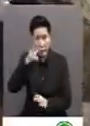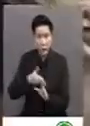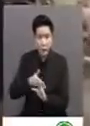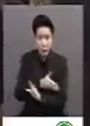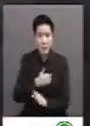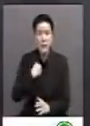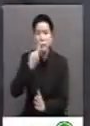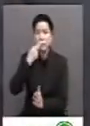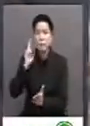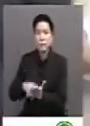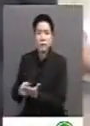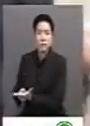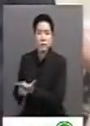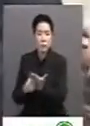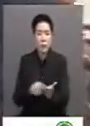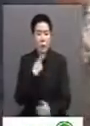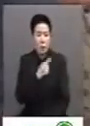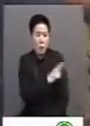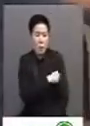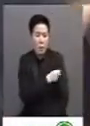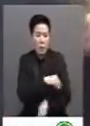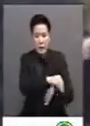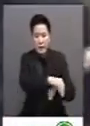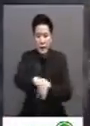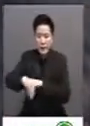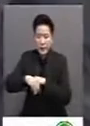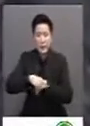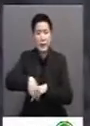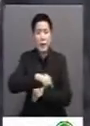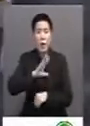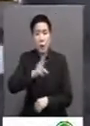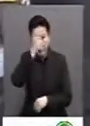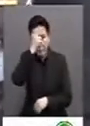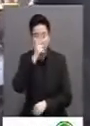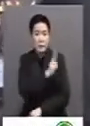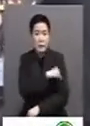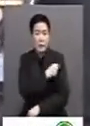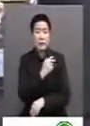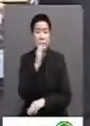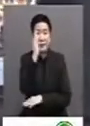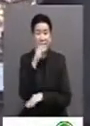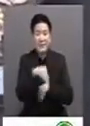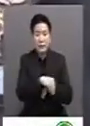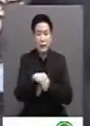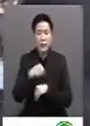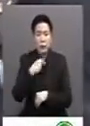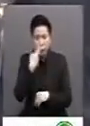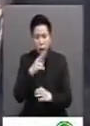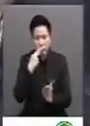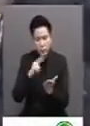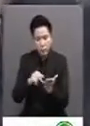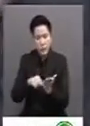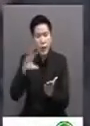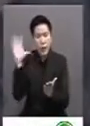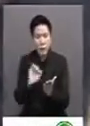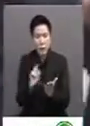ายแจ้งเตือนให้เฝ้าระวังโรงพยาบาลที่อยู่ใกล้เคียงกับโรงพยาบาลพระมงกุฎเกล้าซึ่งขณะนี้ก็อยู่ระหว่างตรวจสอบรายละเอียดที่มาของจดหมายขู่